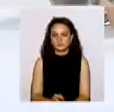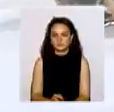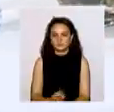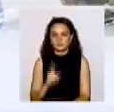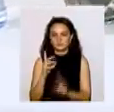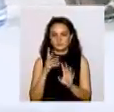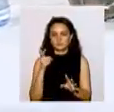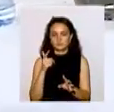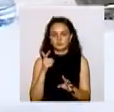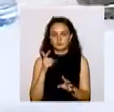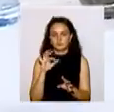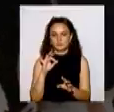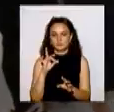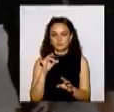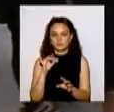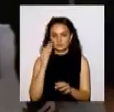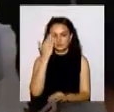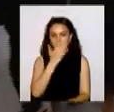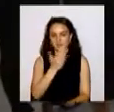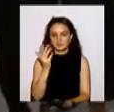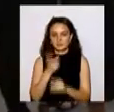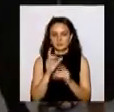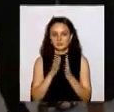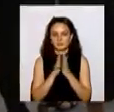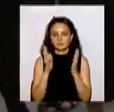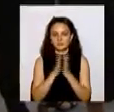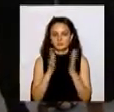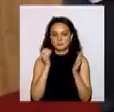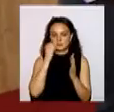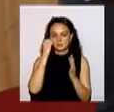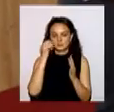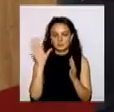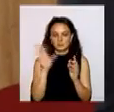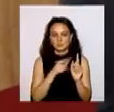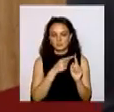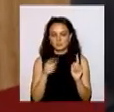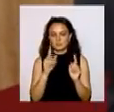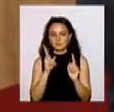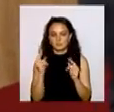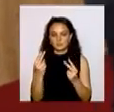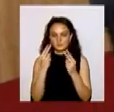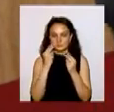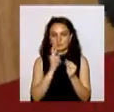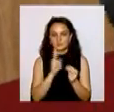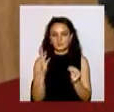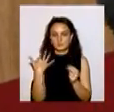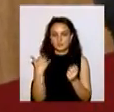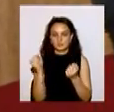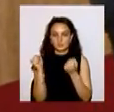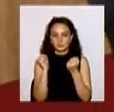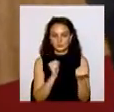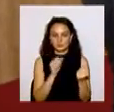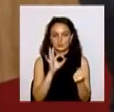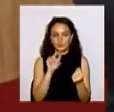გიორგი, გორგიას ახეთ მადლობა ხალხს, ადამიანებს, ვინც შეგვიყურებდა მთელი ამ პერიოდის განმავლობაში, ვინც ხარი დაუჭირა ოთოს